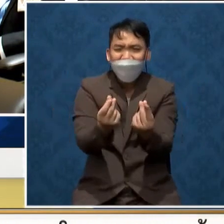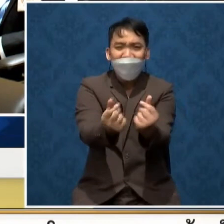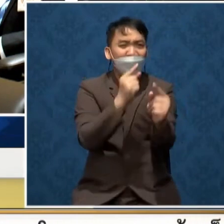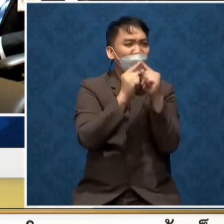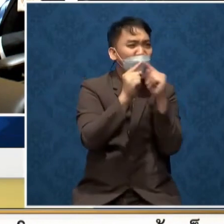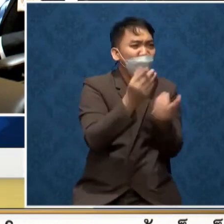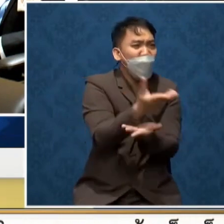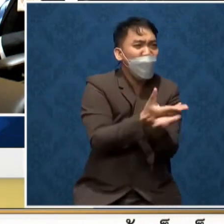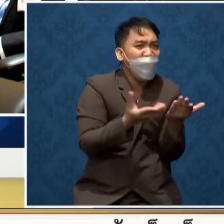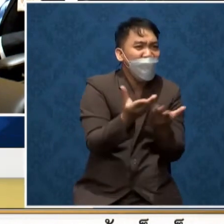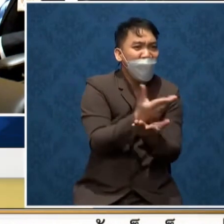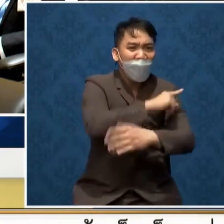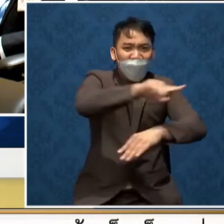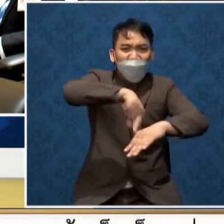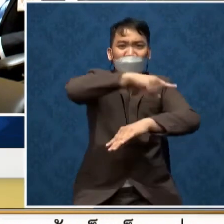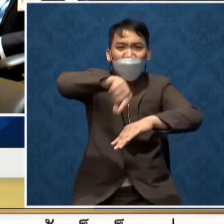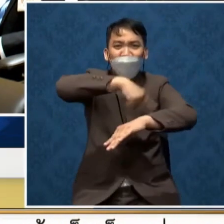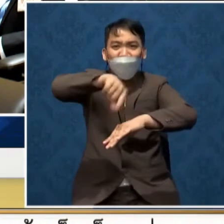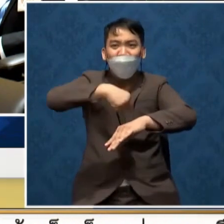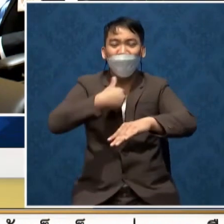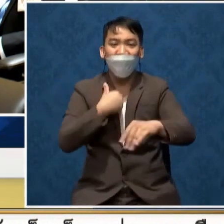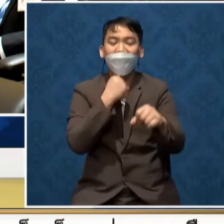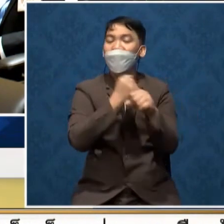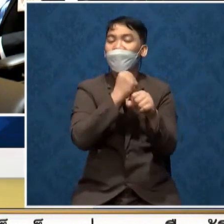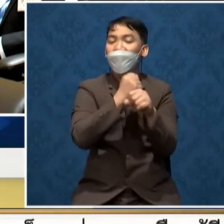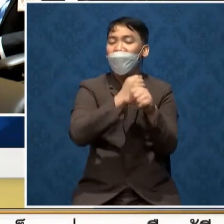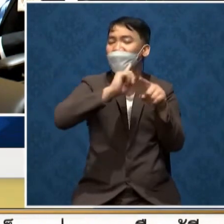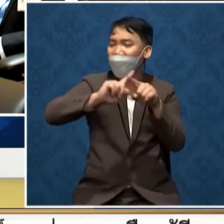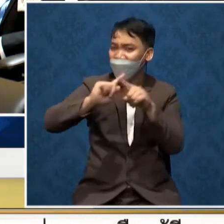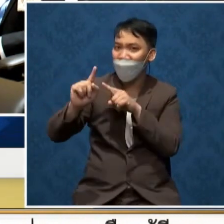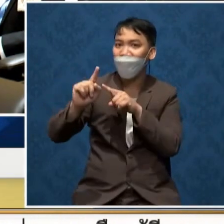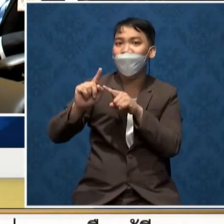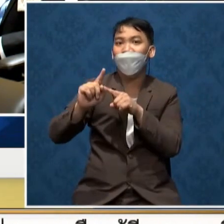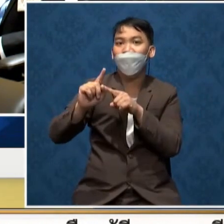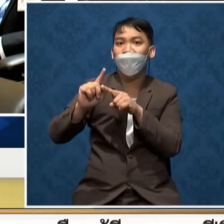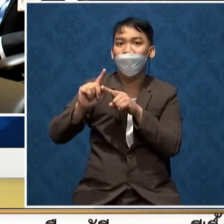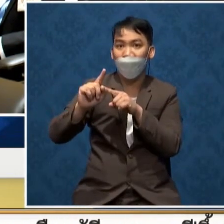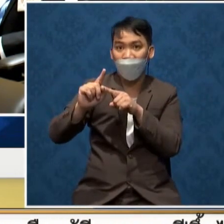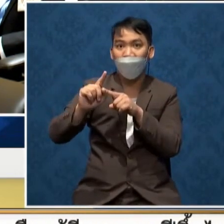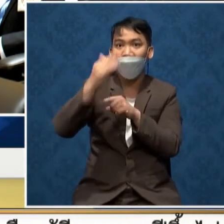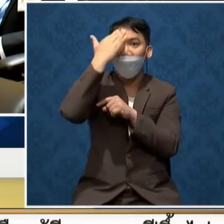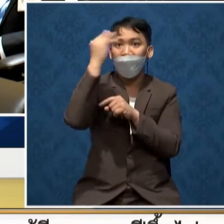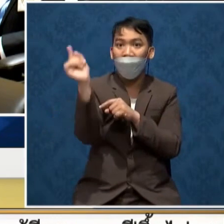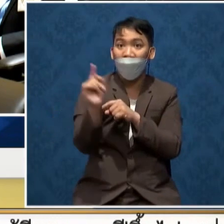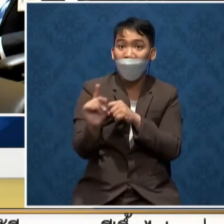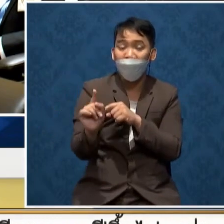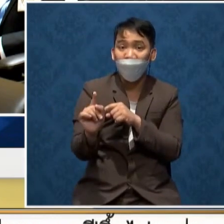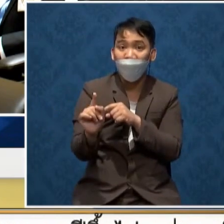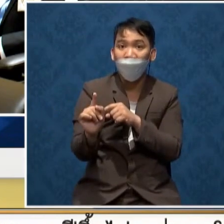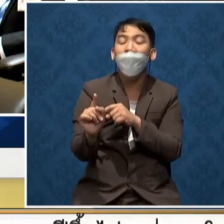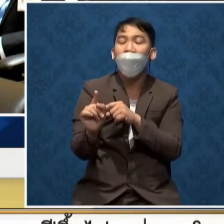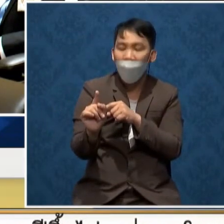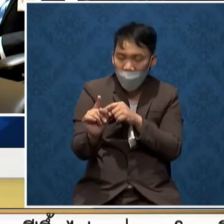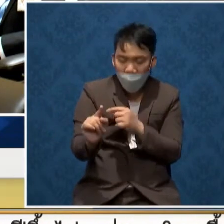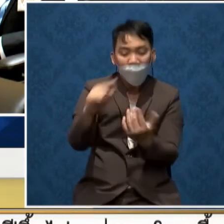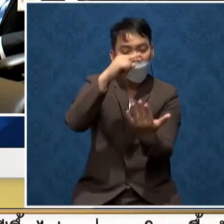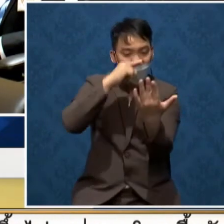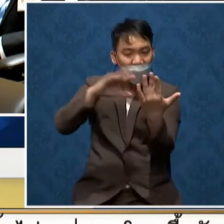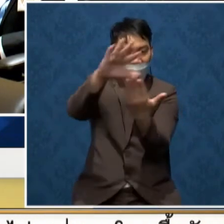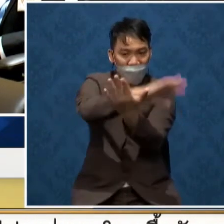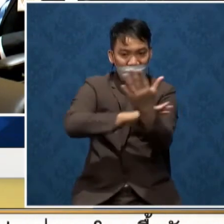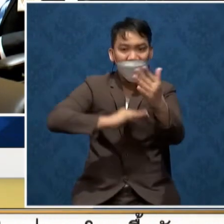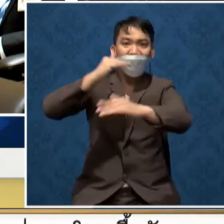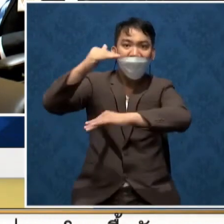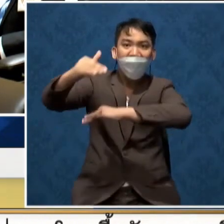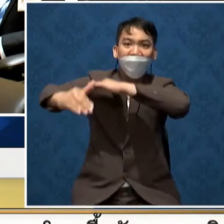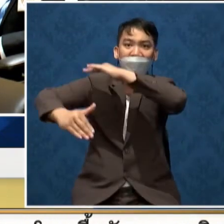ค์กรอิสระและของหน่วยรับงบประมาณในกระทรวงทบวงกรมเพื่อเราสามารถที่จะพัฒนาประเทศไปได้